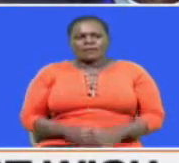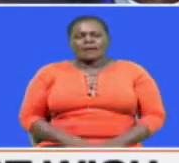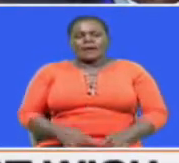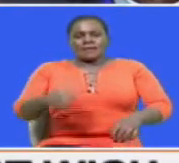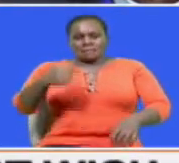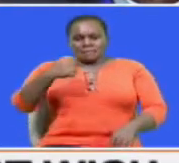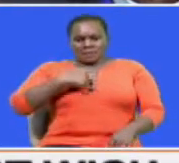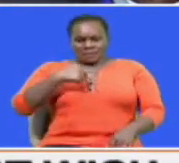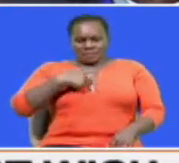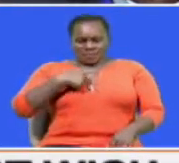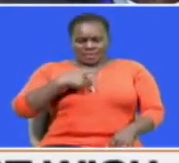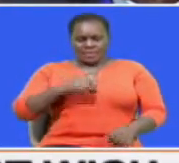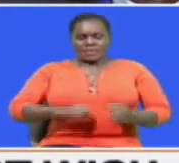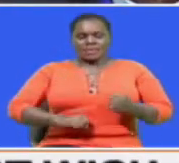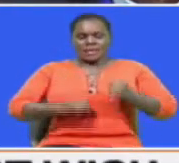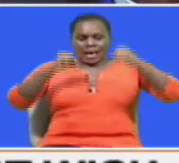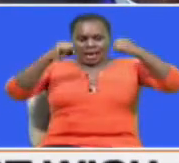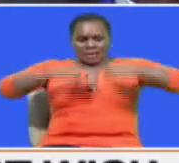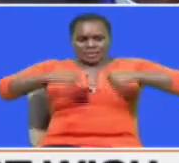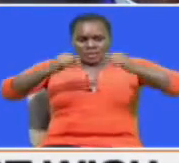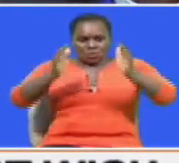Na mimi nakubaliana na nyinyi,